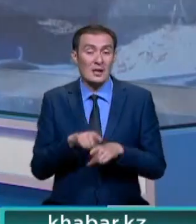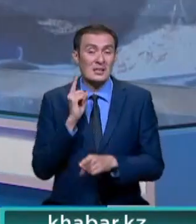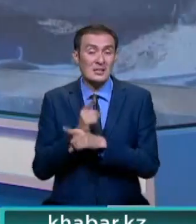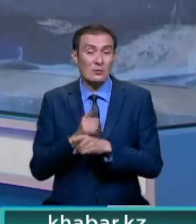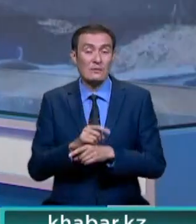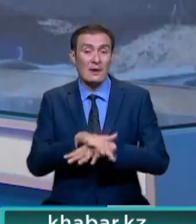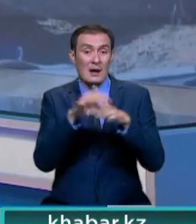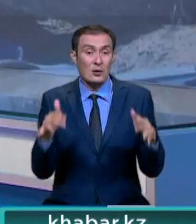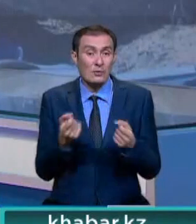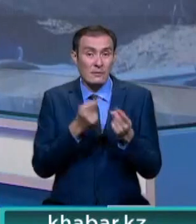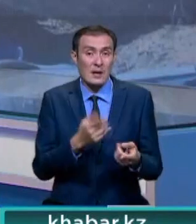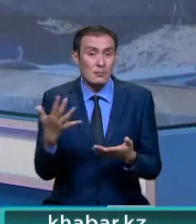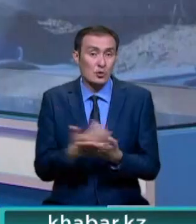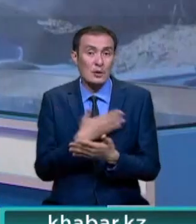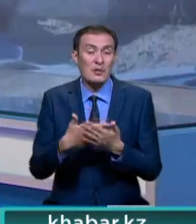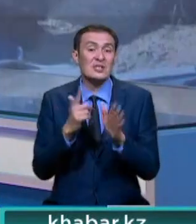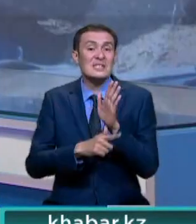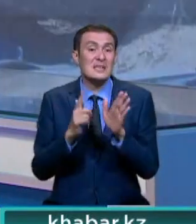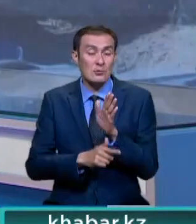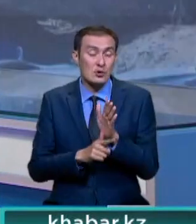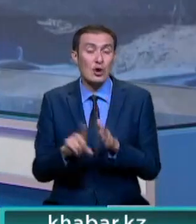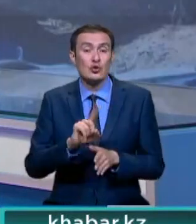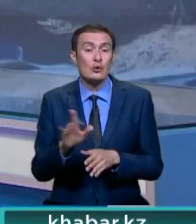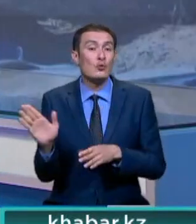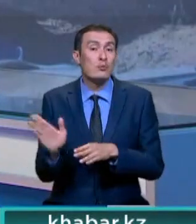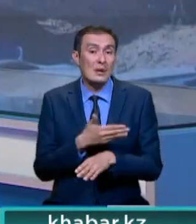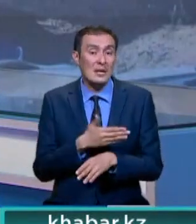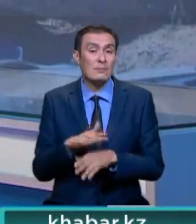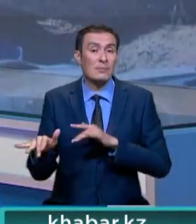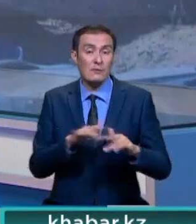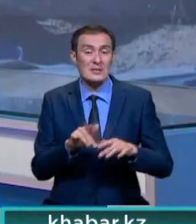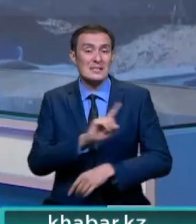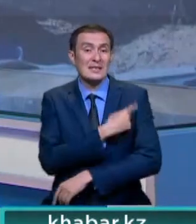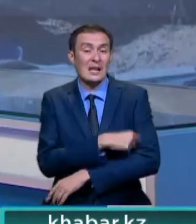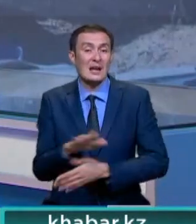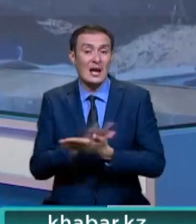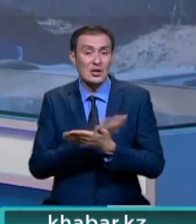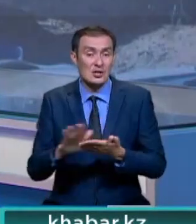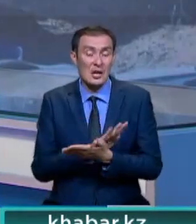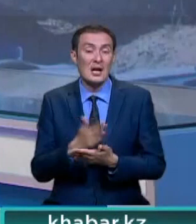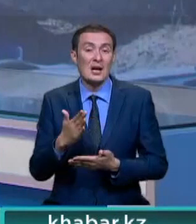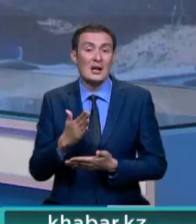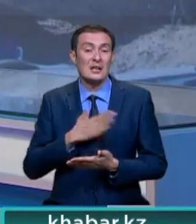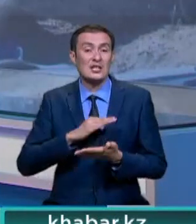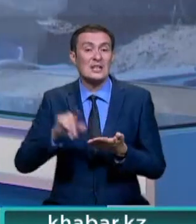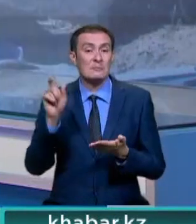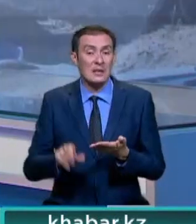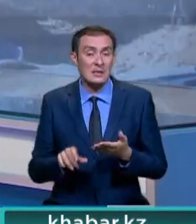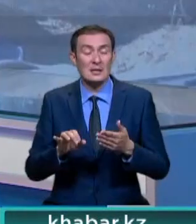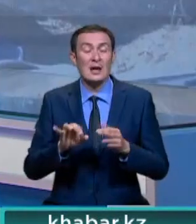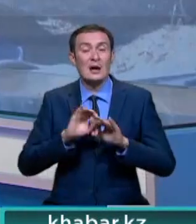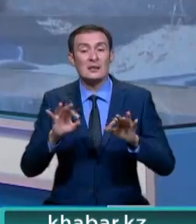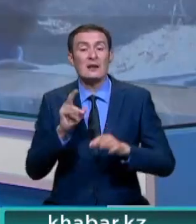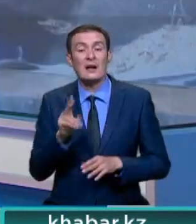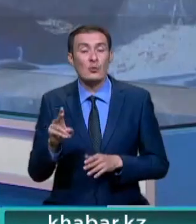незаконных точек хранения отходов обнаружено почти 70. Чтобы убрать их, проводятся санитарные очистки. Тамара Степанова о том, как борются